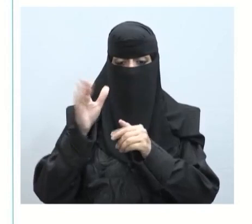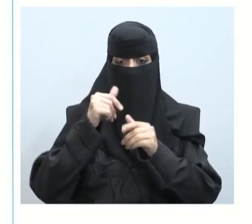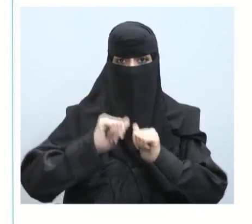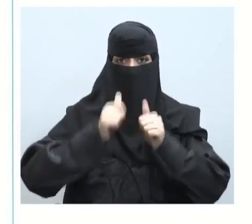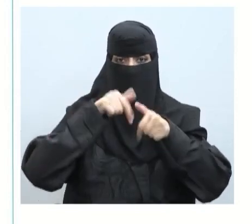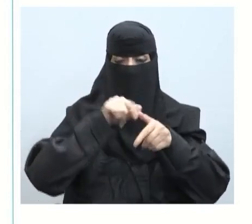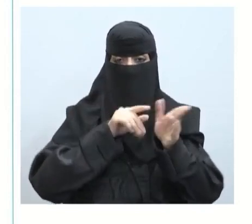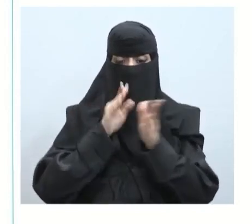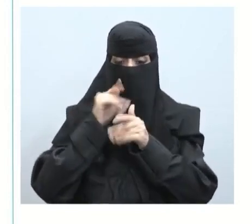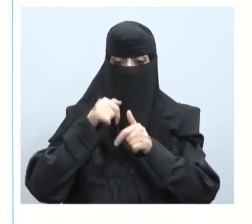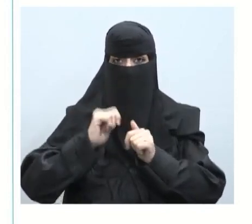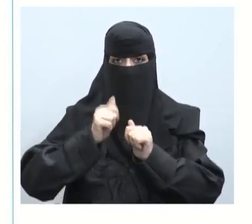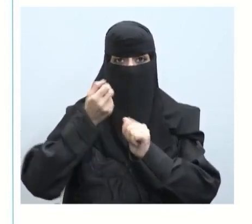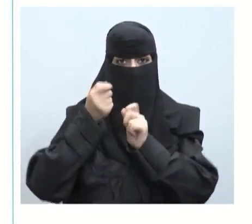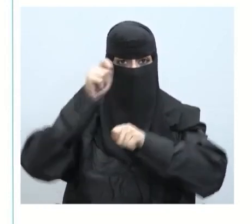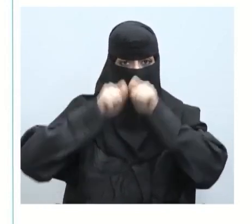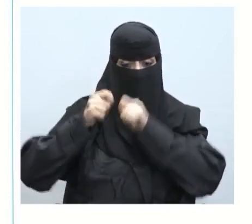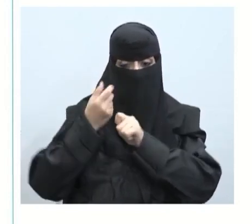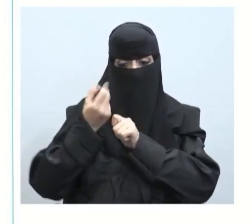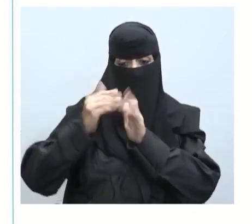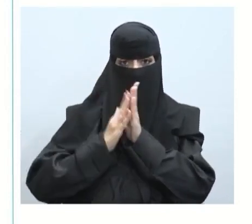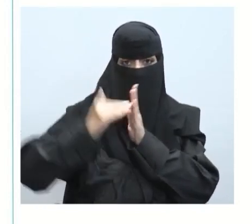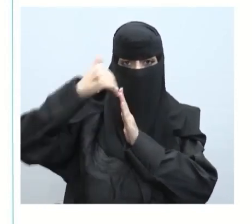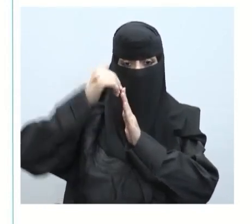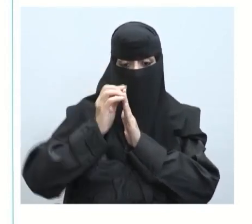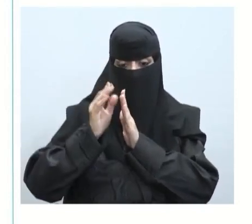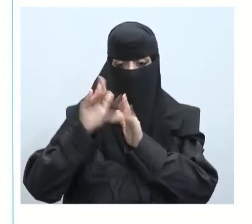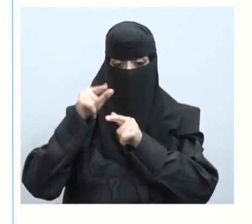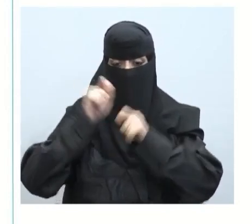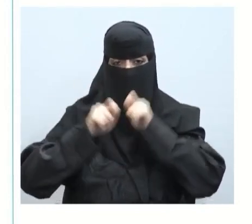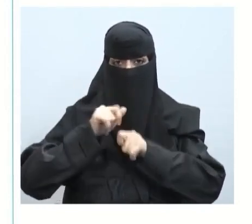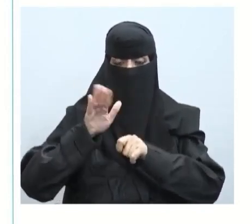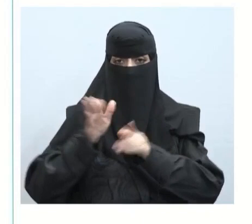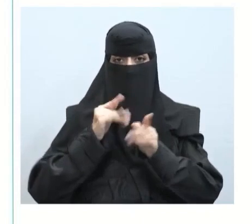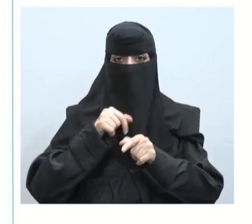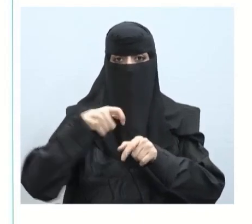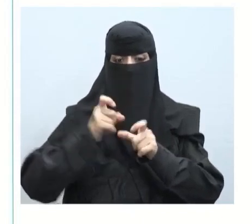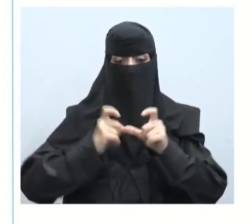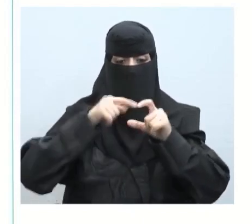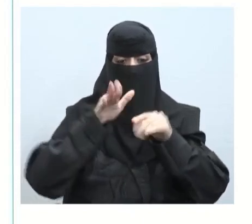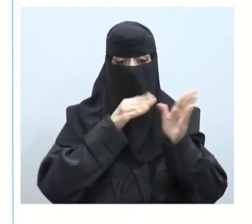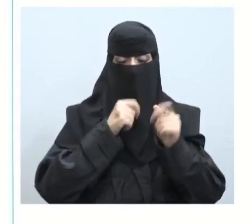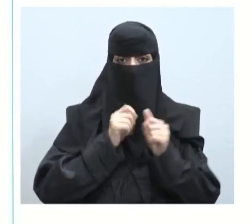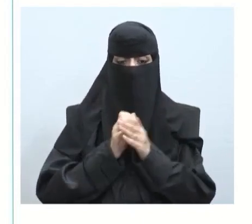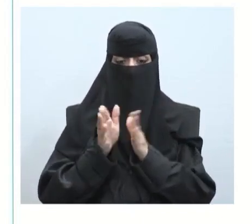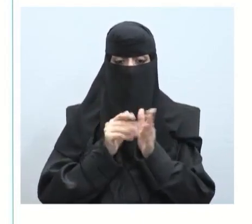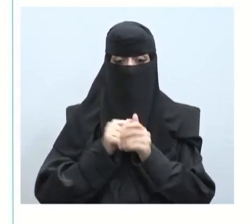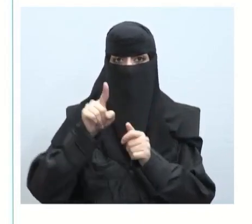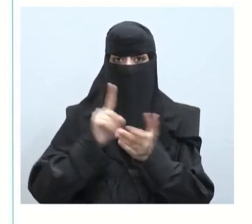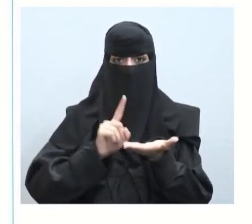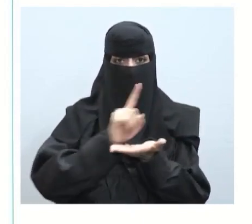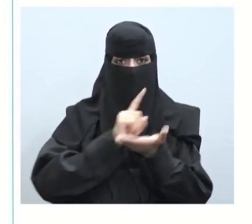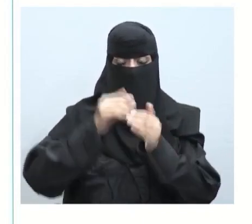مفكرة جوبيتر لإجراء عمليات تحليل البيانات في ملف بيانات جيسون. الأدوات التي سيتم استخدامها: بيئة